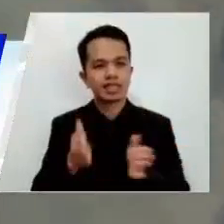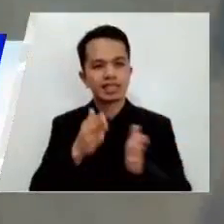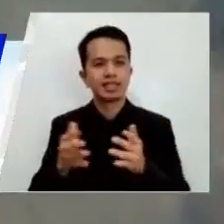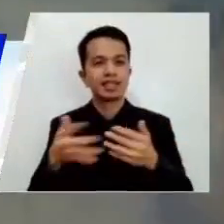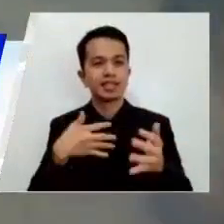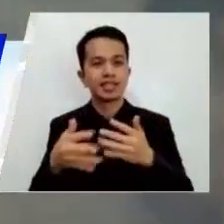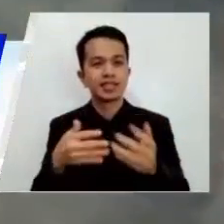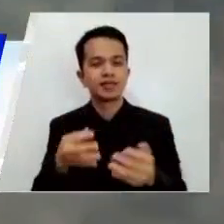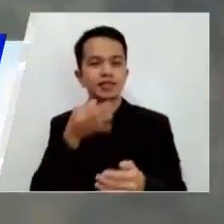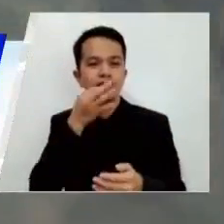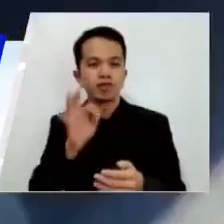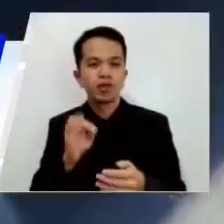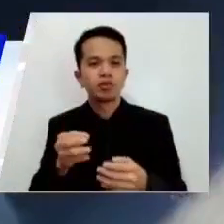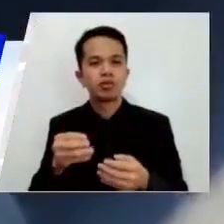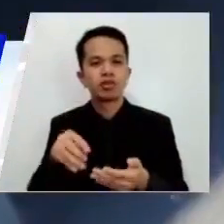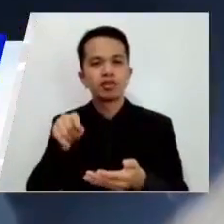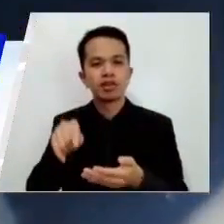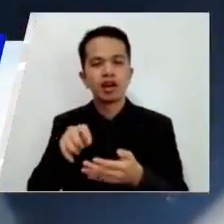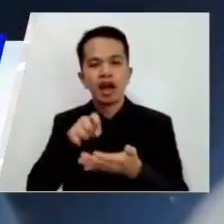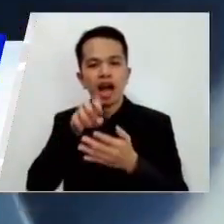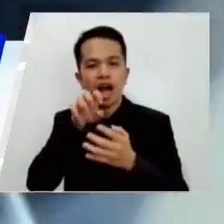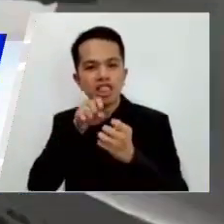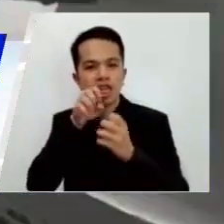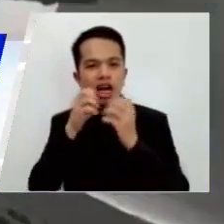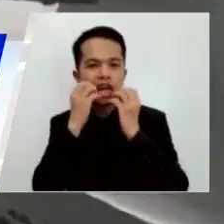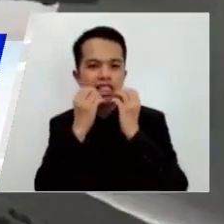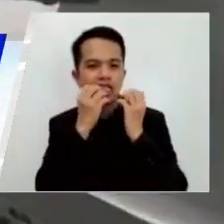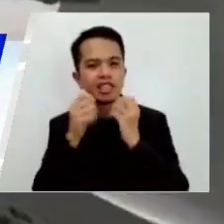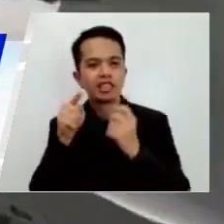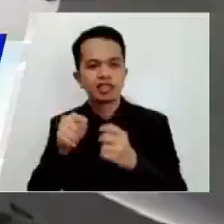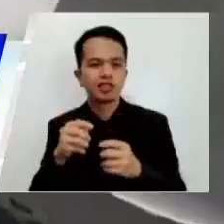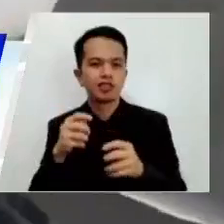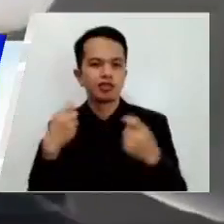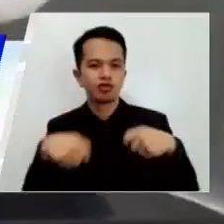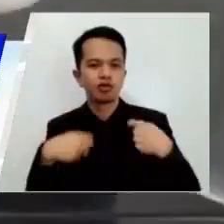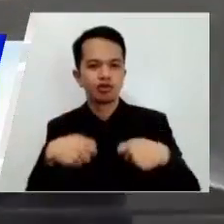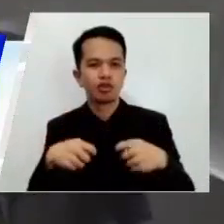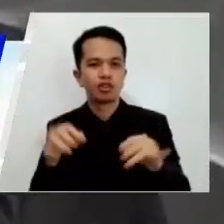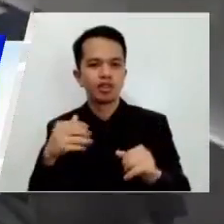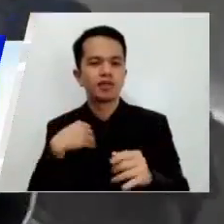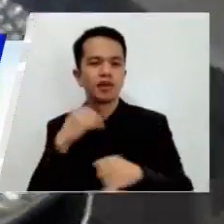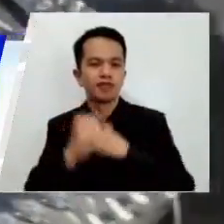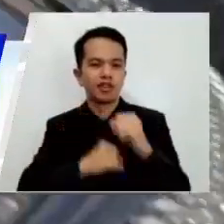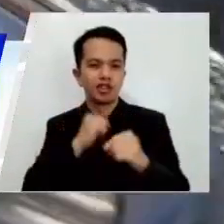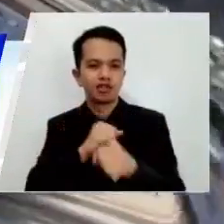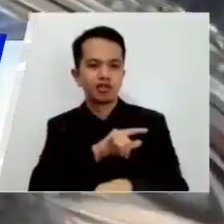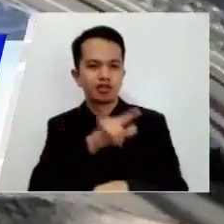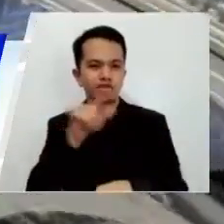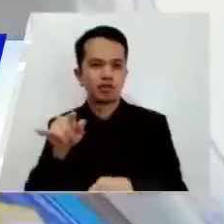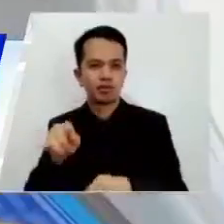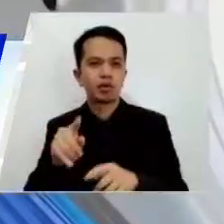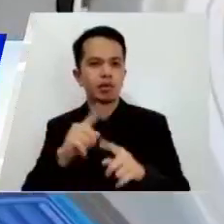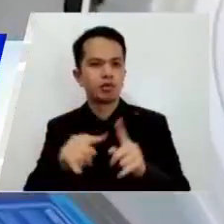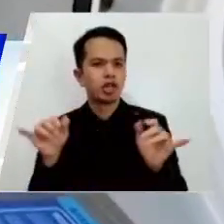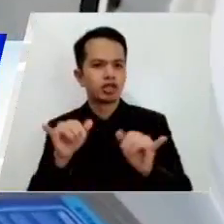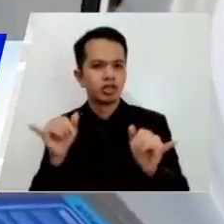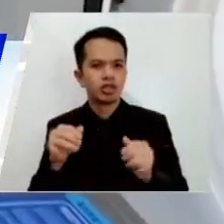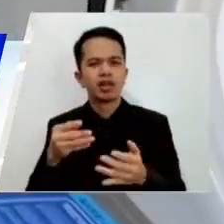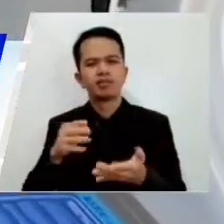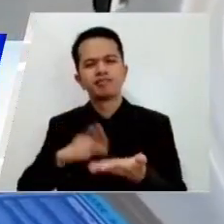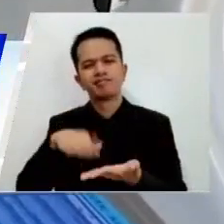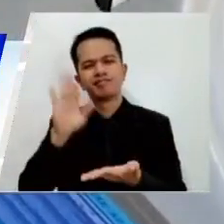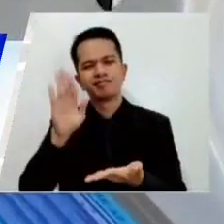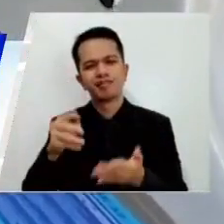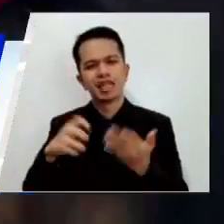chew toys. May domestic at international flights na ang airline. Pero sky high rin ang bayad ang ticket ng isang